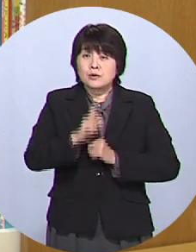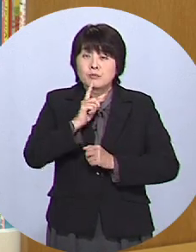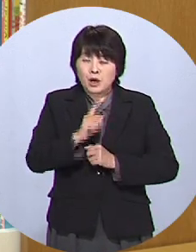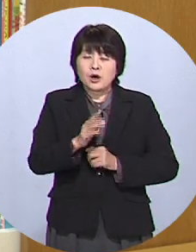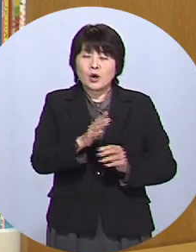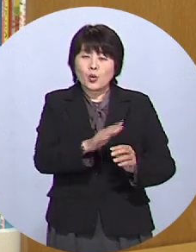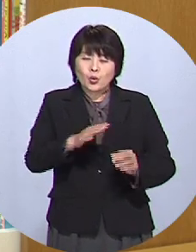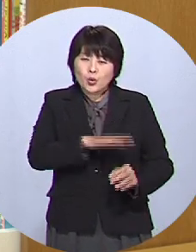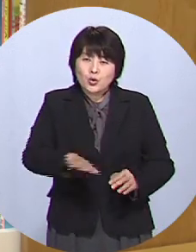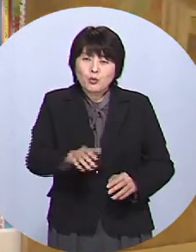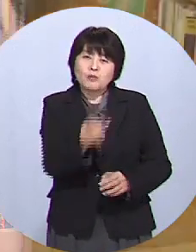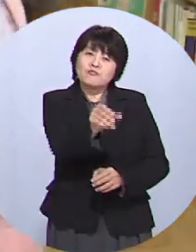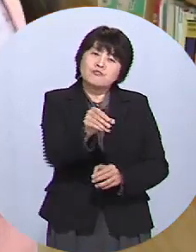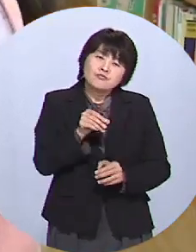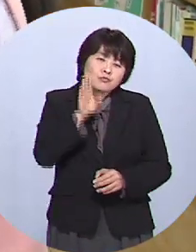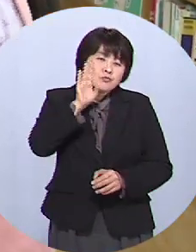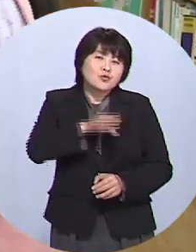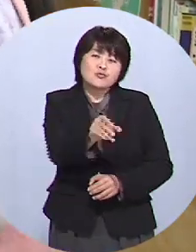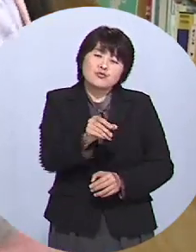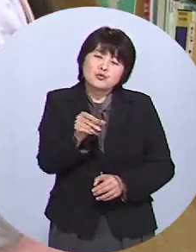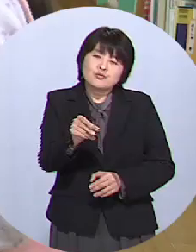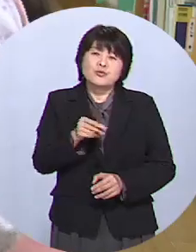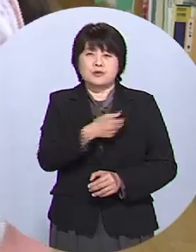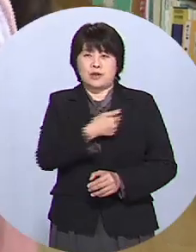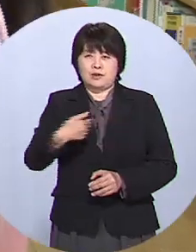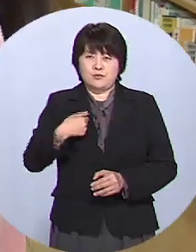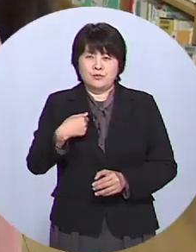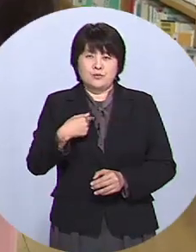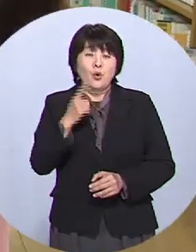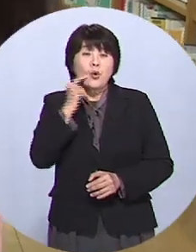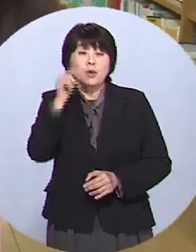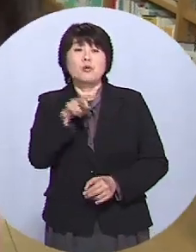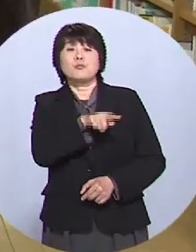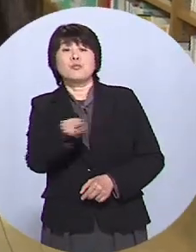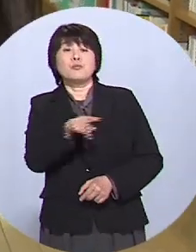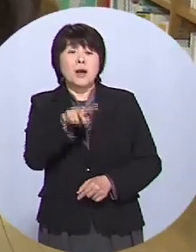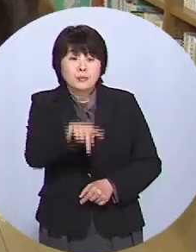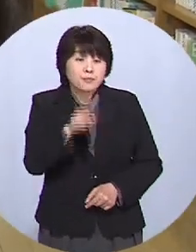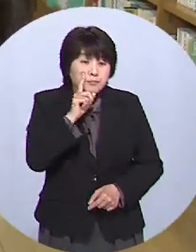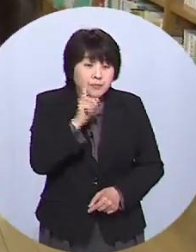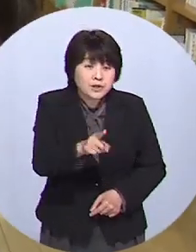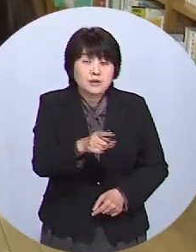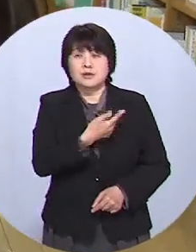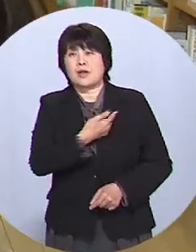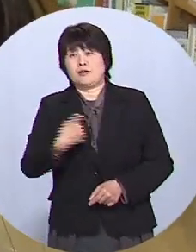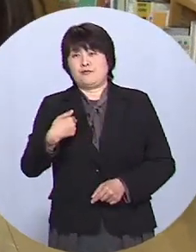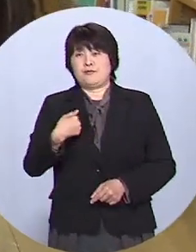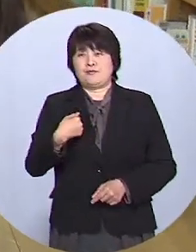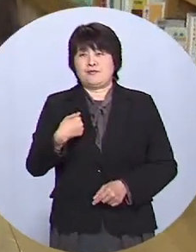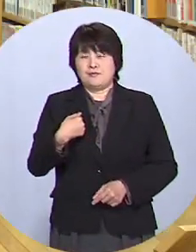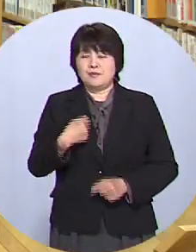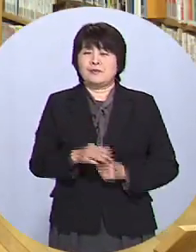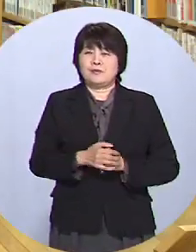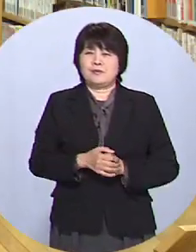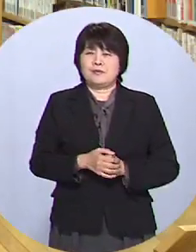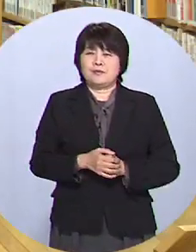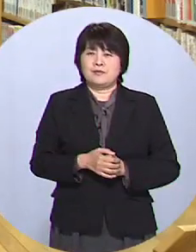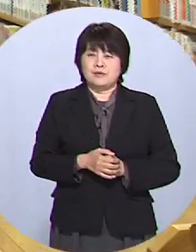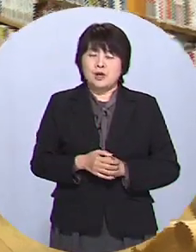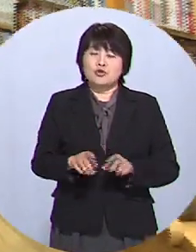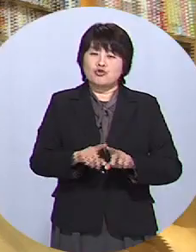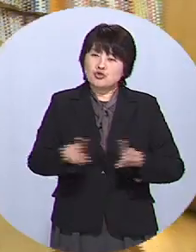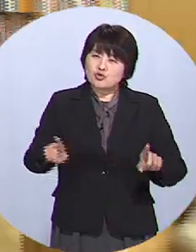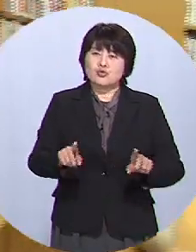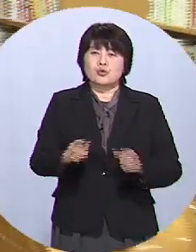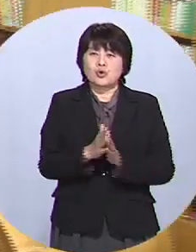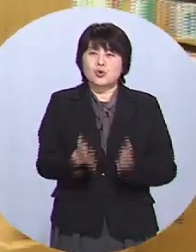子どもの手の届く高さに置けて、親も子どもを見つけやすいというメリットもあるんですよ。さらに普通の図書